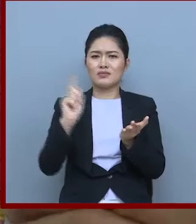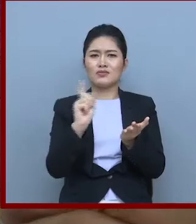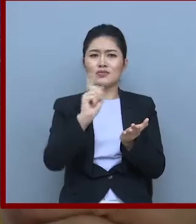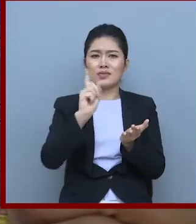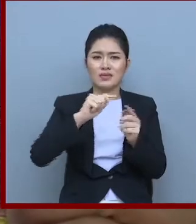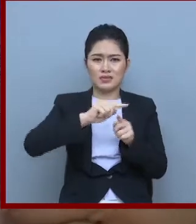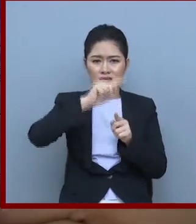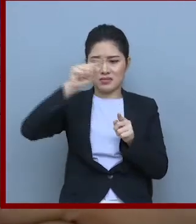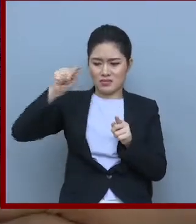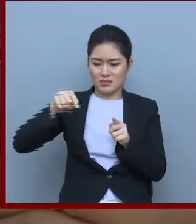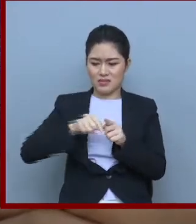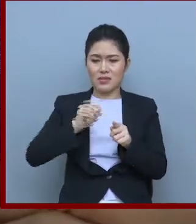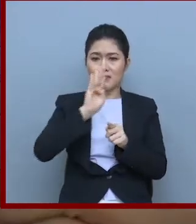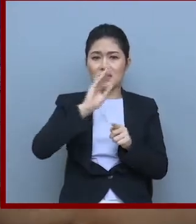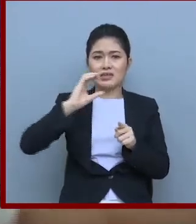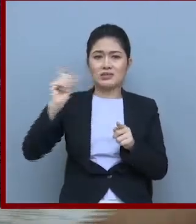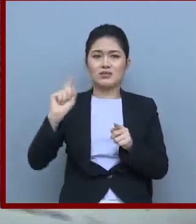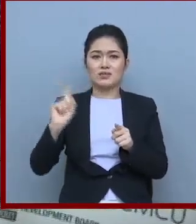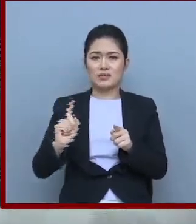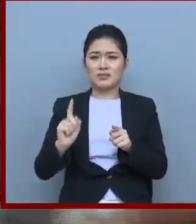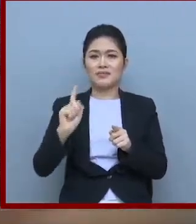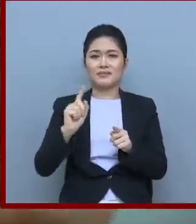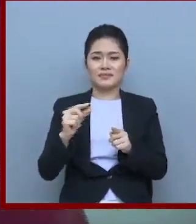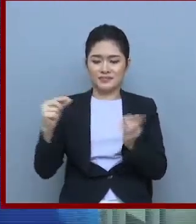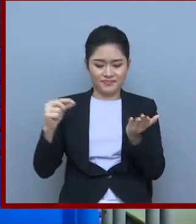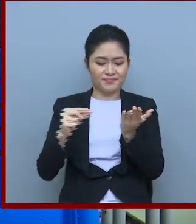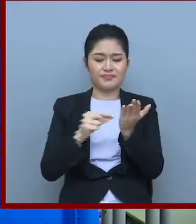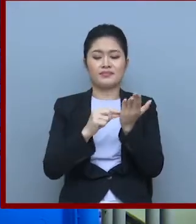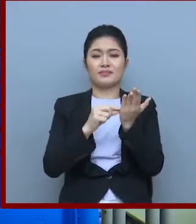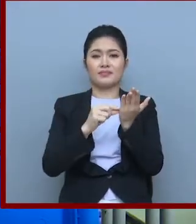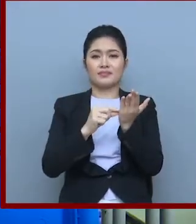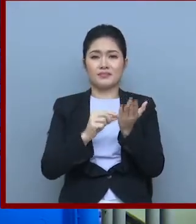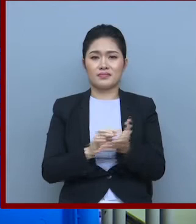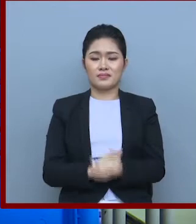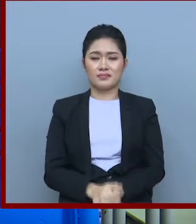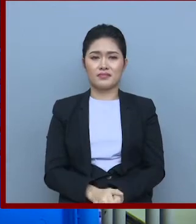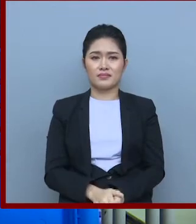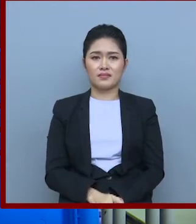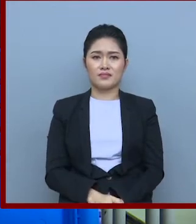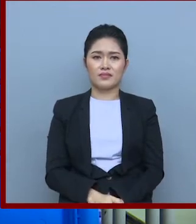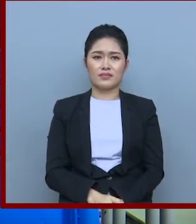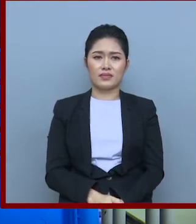ไหนของตัวเบสตัวเนี้ยนะครับ แล้วก็เสียบเข้าไปเลยนะครับ